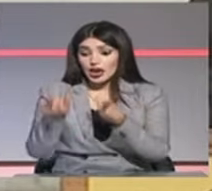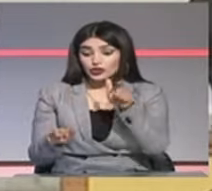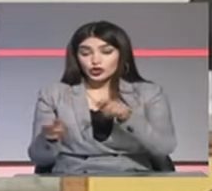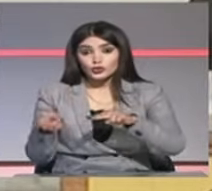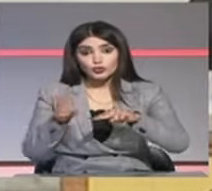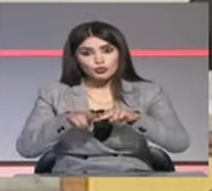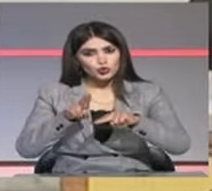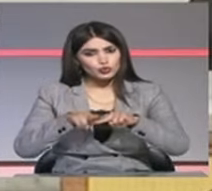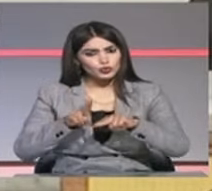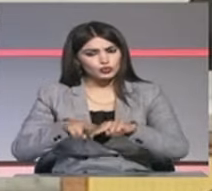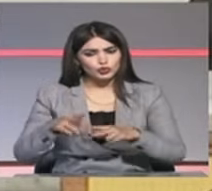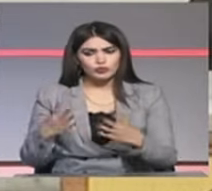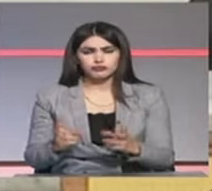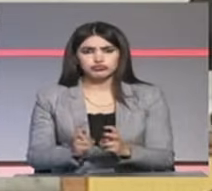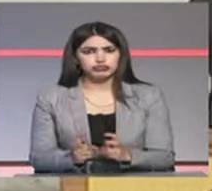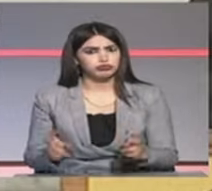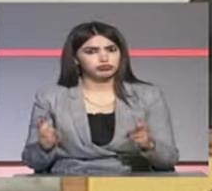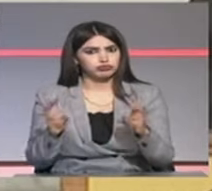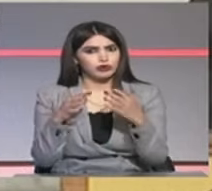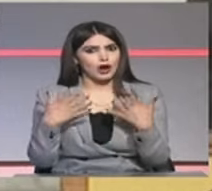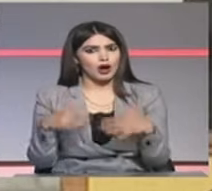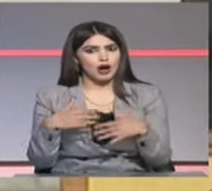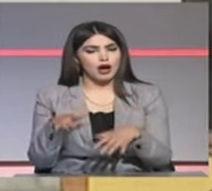فيها ولاول مره